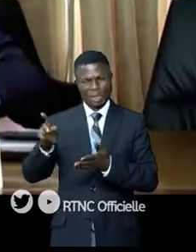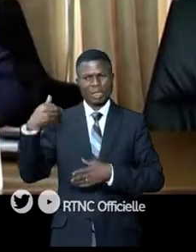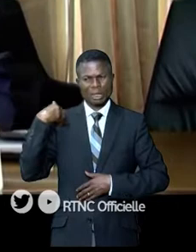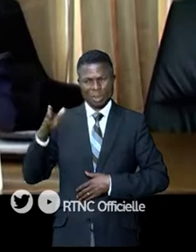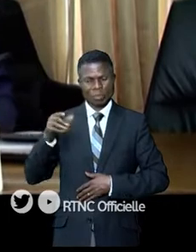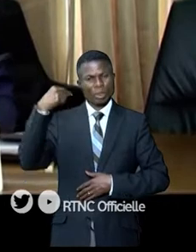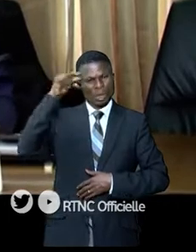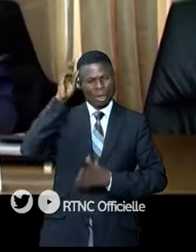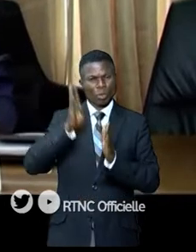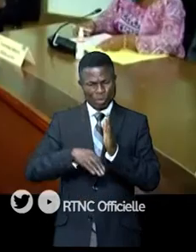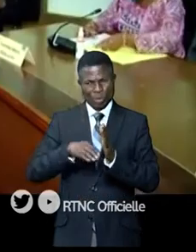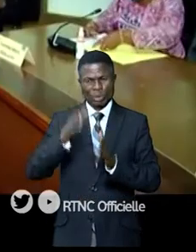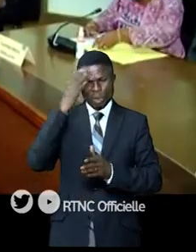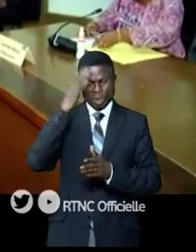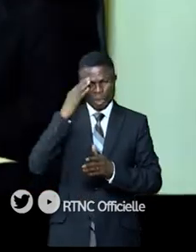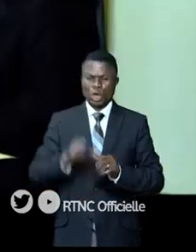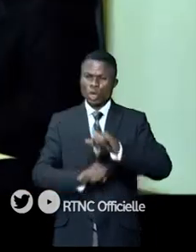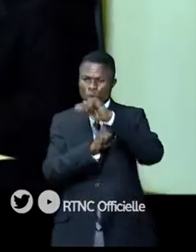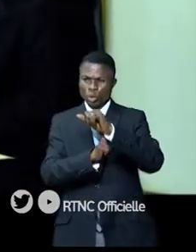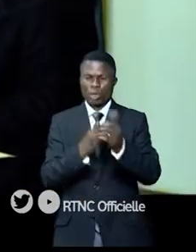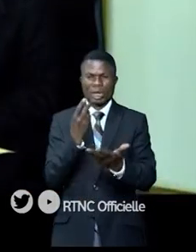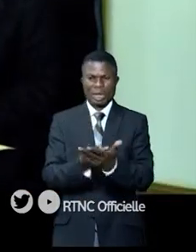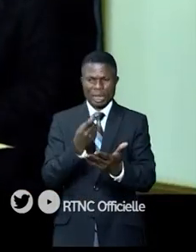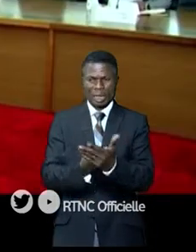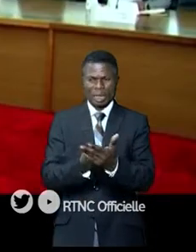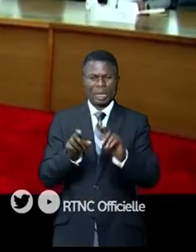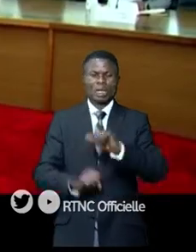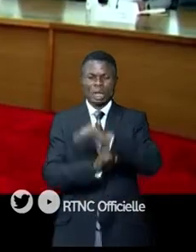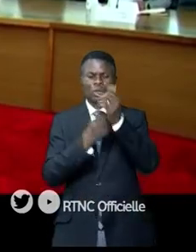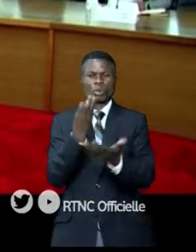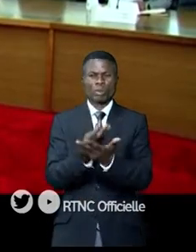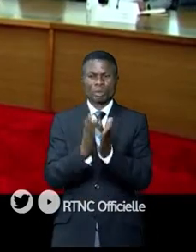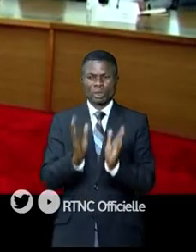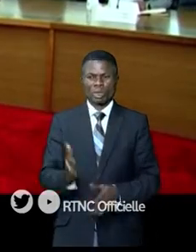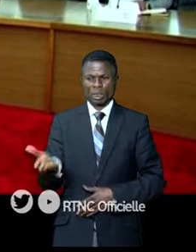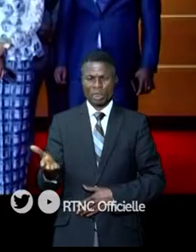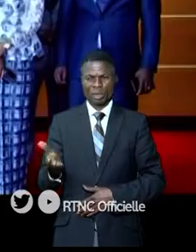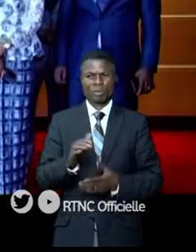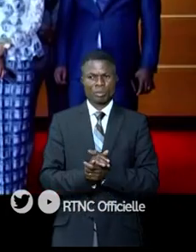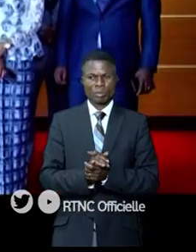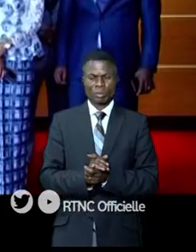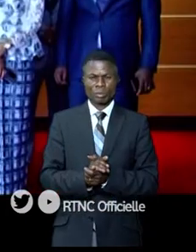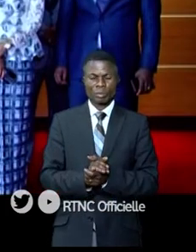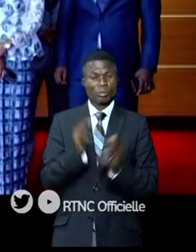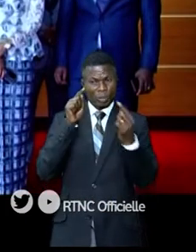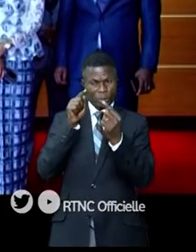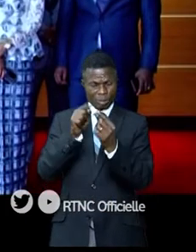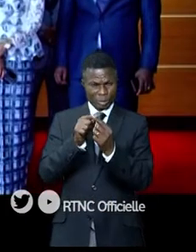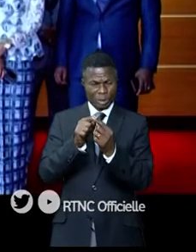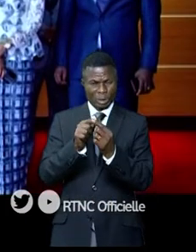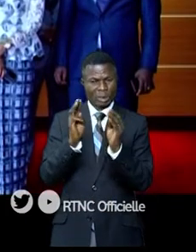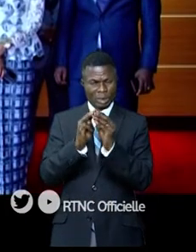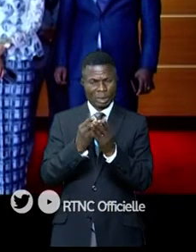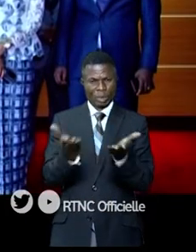gouvernement reconnaît quand même l'apport des bons du Trésor et des appuis budgétaires. Et la cause se trouve,